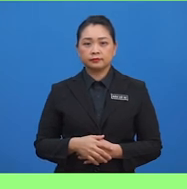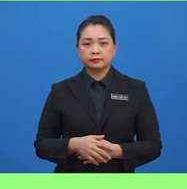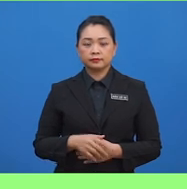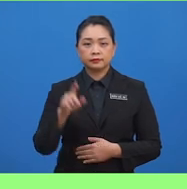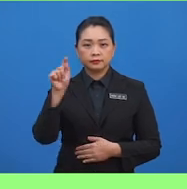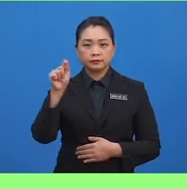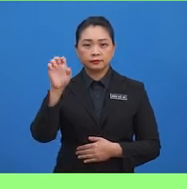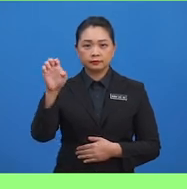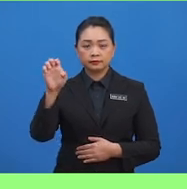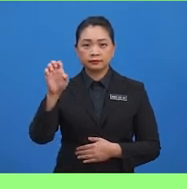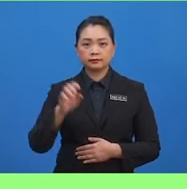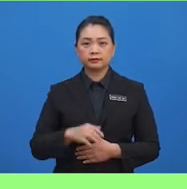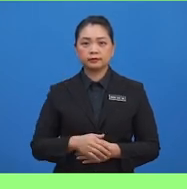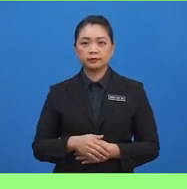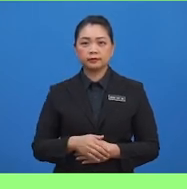kelima